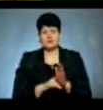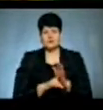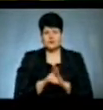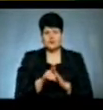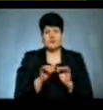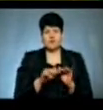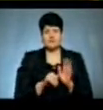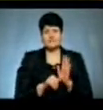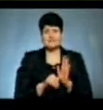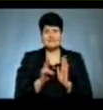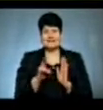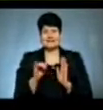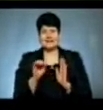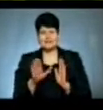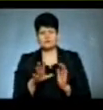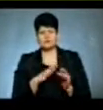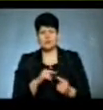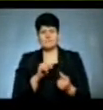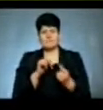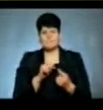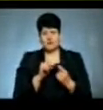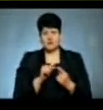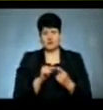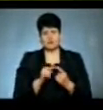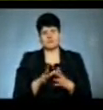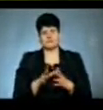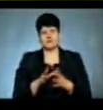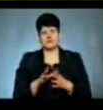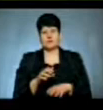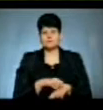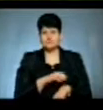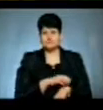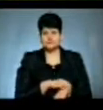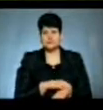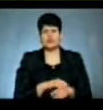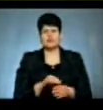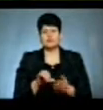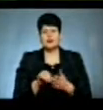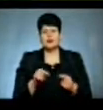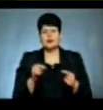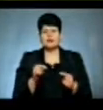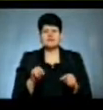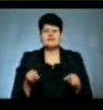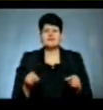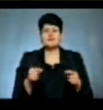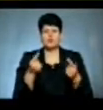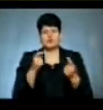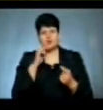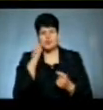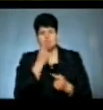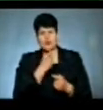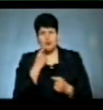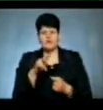рух шістдесятників, що протистояли тоталітарному режиму, виступали за відродження української мови та культури і державного